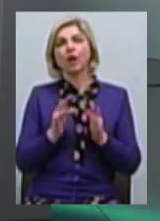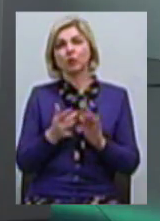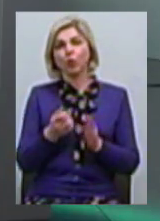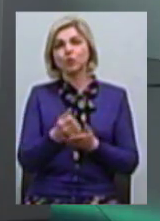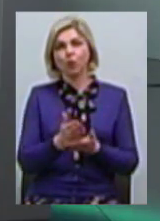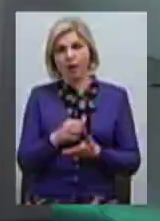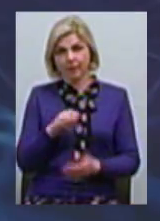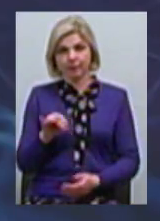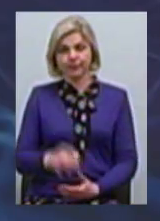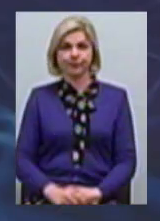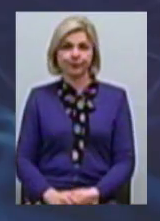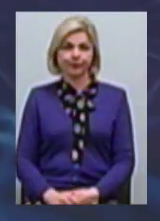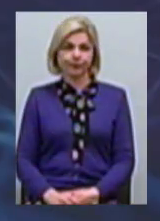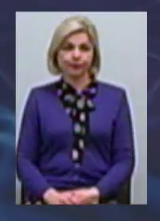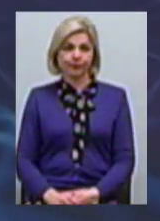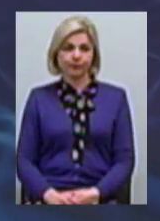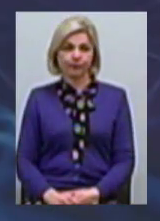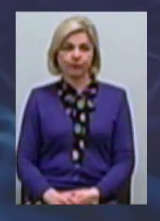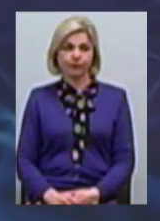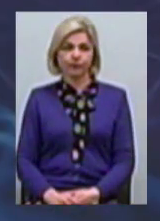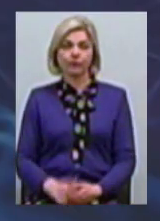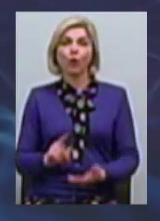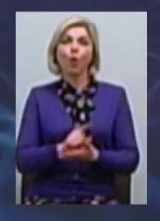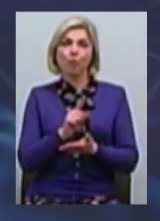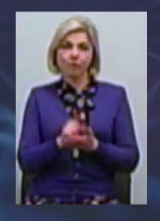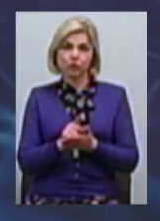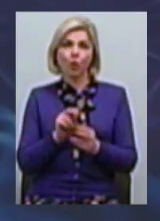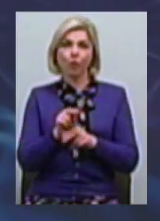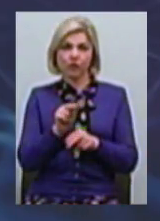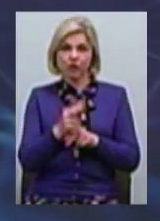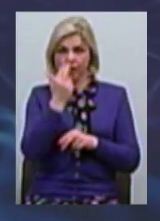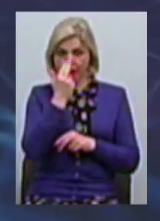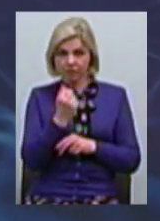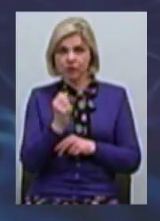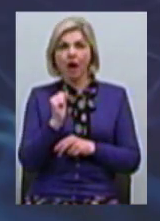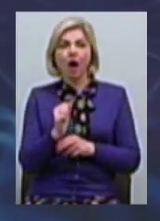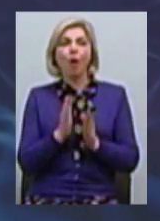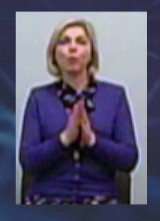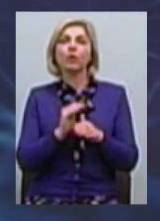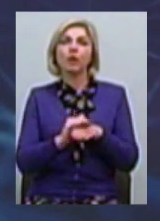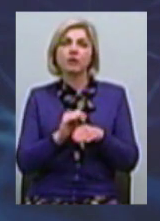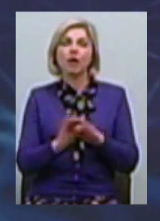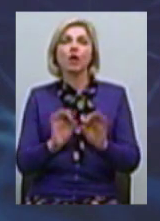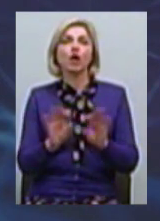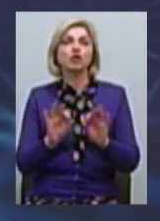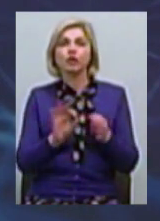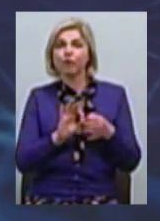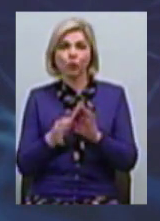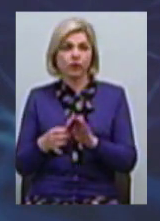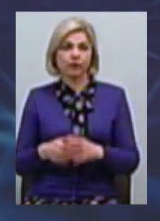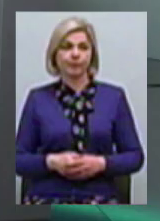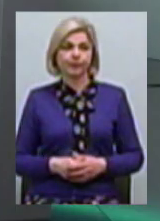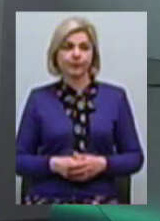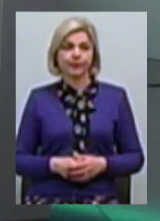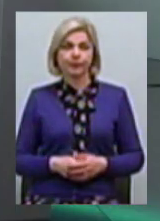услугами. Тобто обов'язково навчати навичкам, а будь ласка, розшифруйте. Ну, есть,